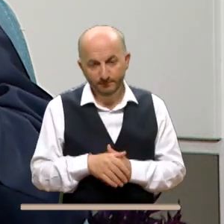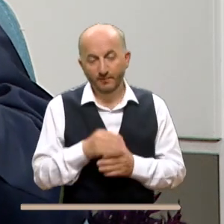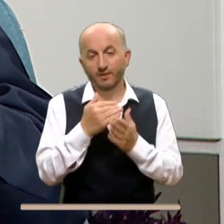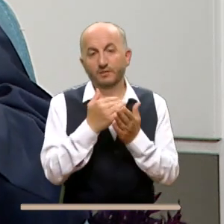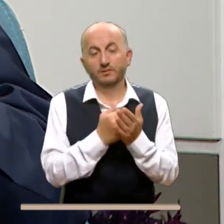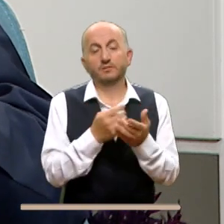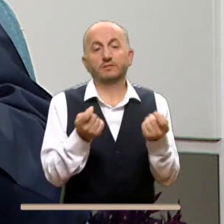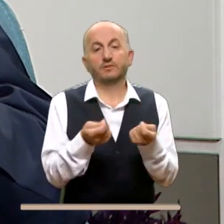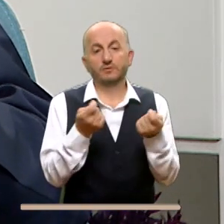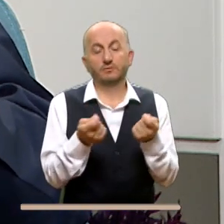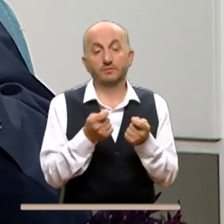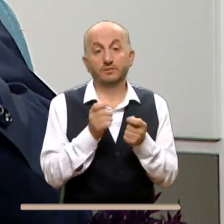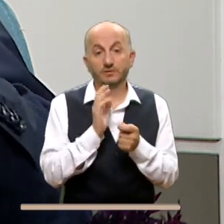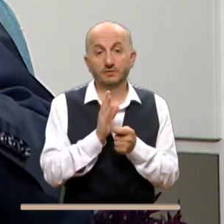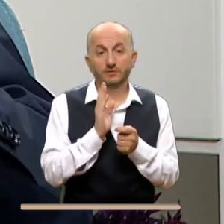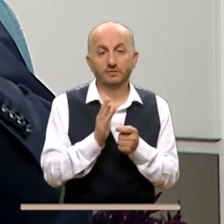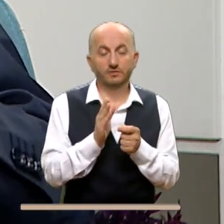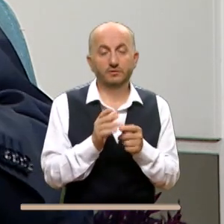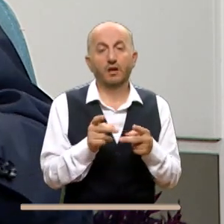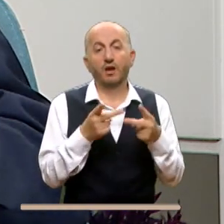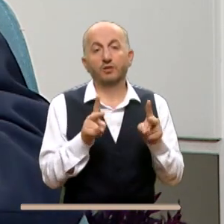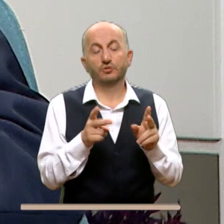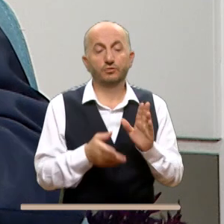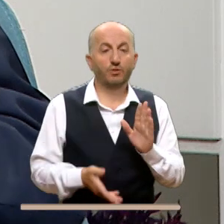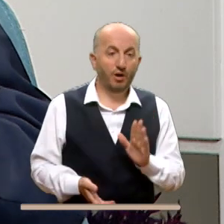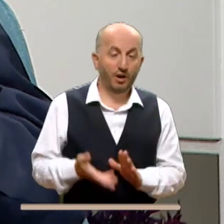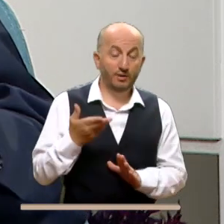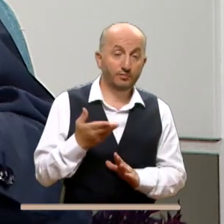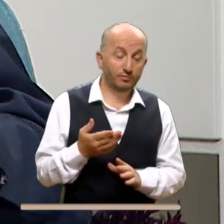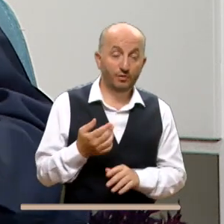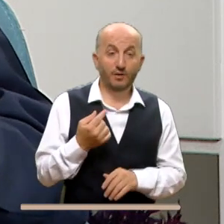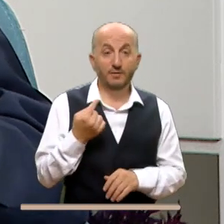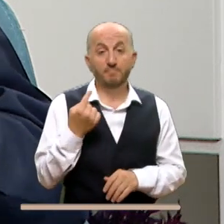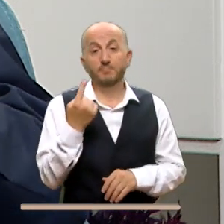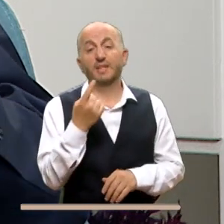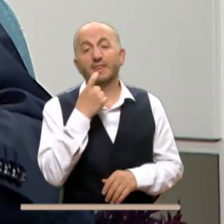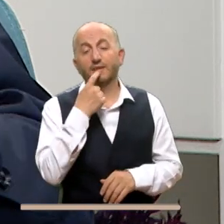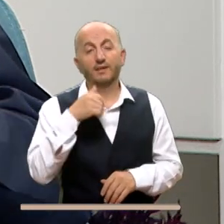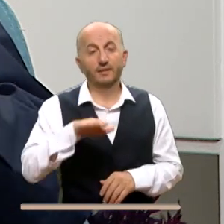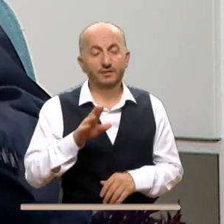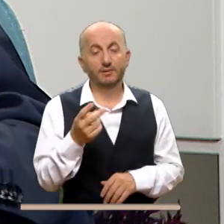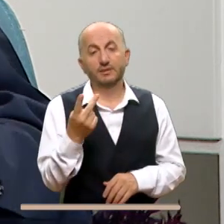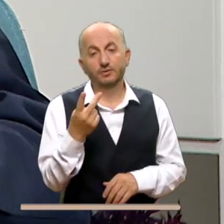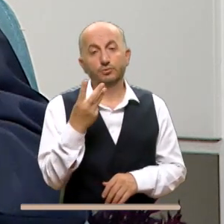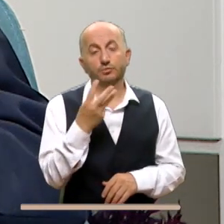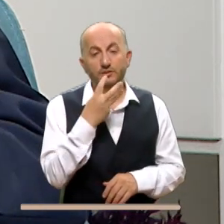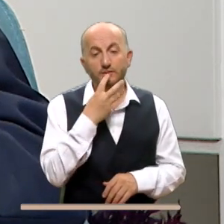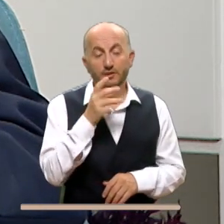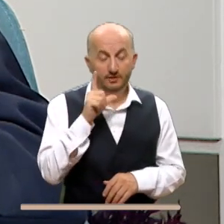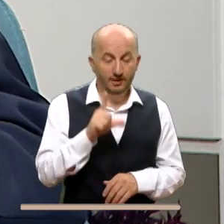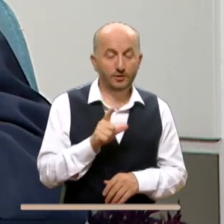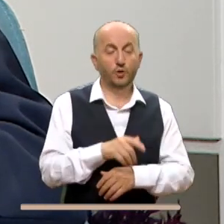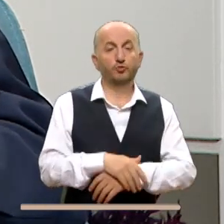programlı çalışmalarla giderek açılıyor, artıyor. Bir dil yetmez. İkinci bir dil, üçüncü bir dil